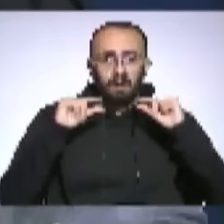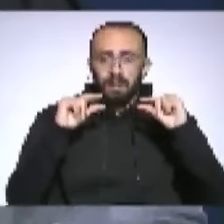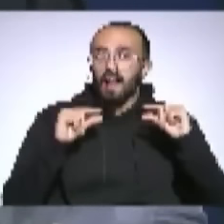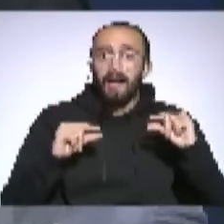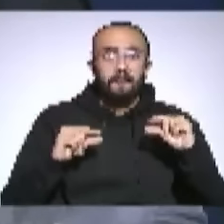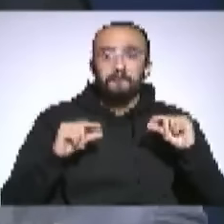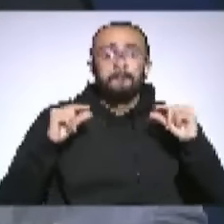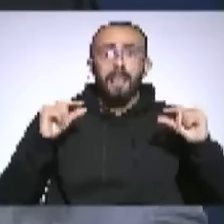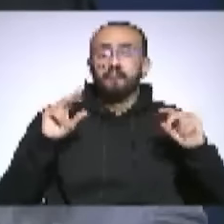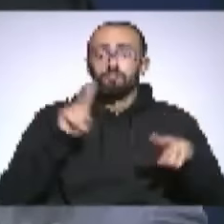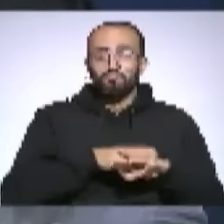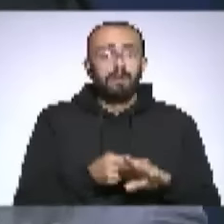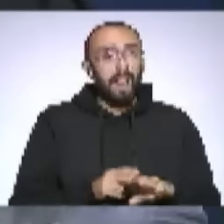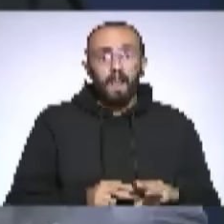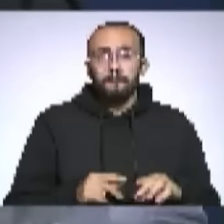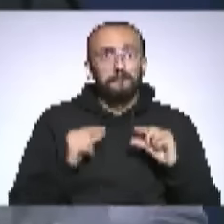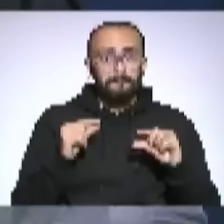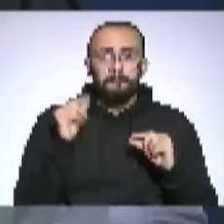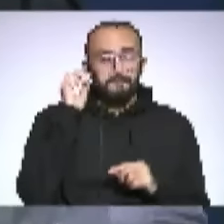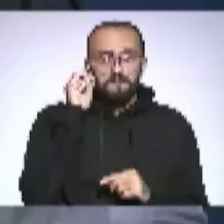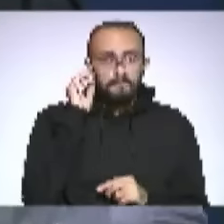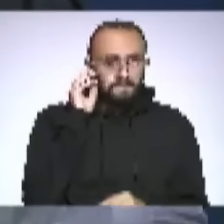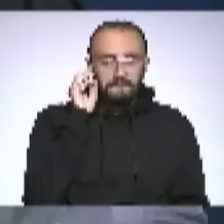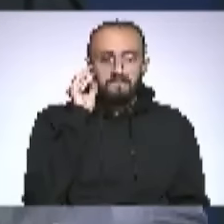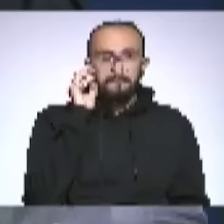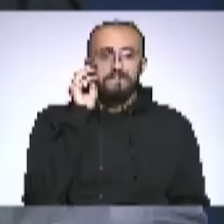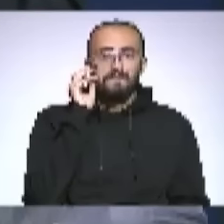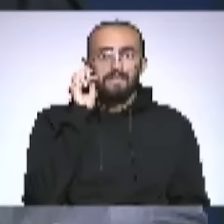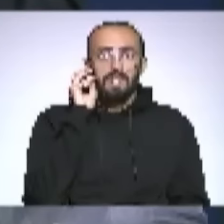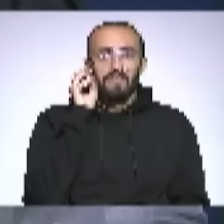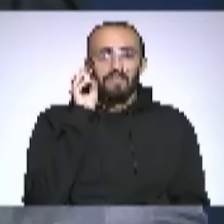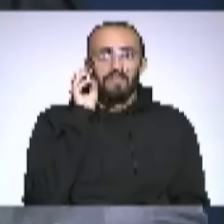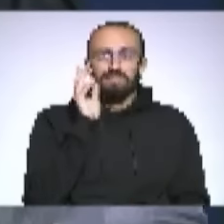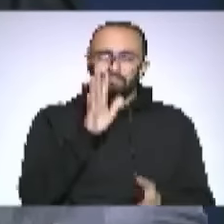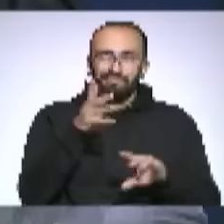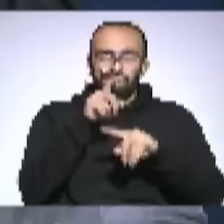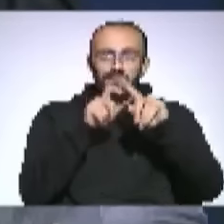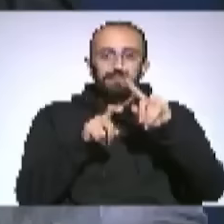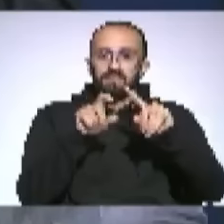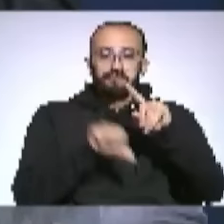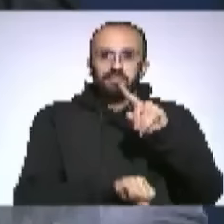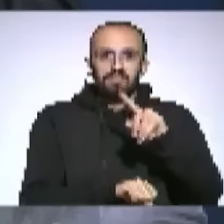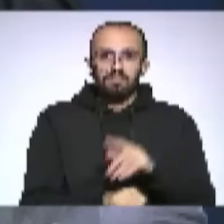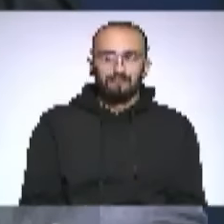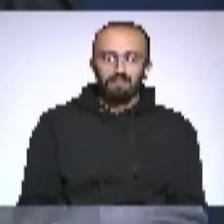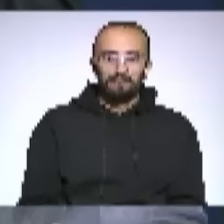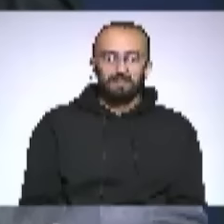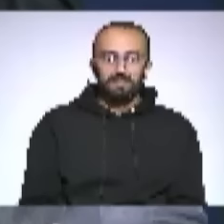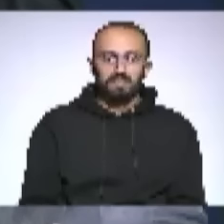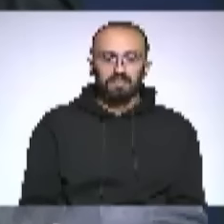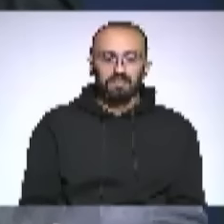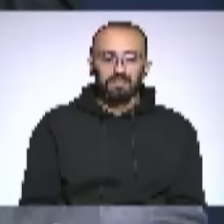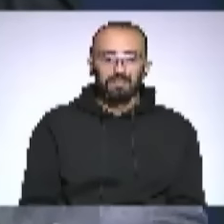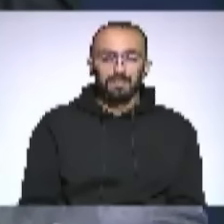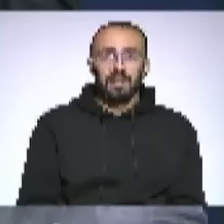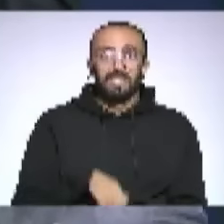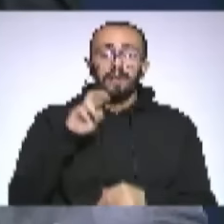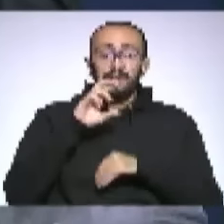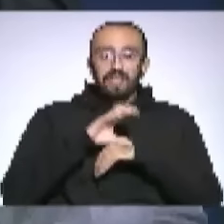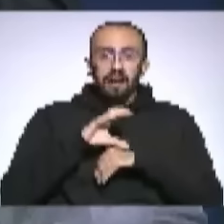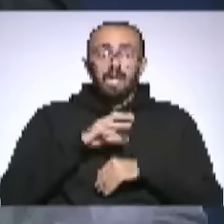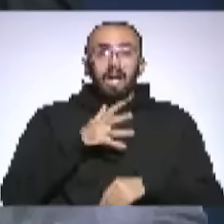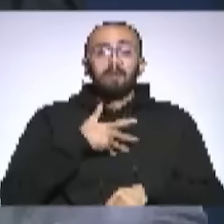ولا الشهود اللي عينه الموضوع نفسه في الغالب القضيه بتسقط فالكنيسه